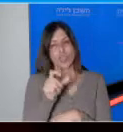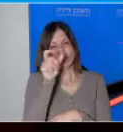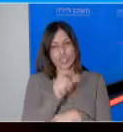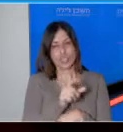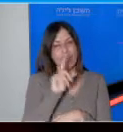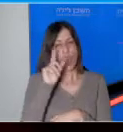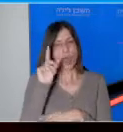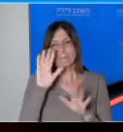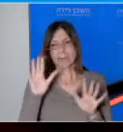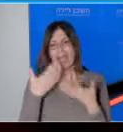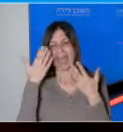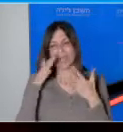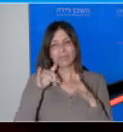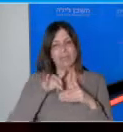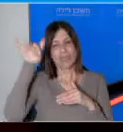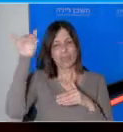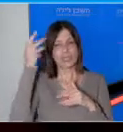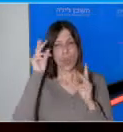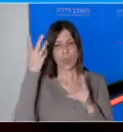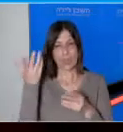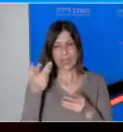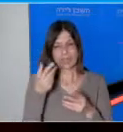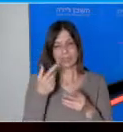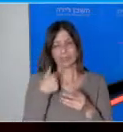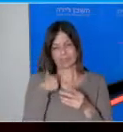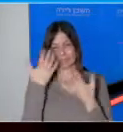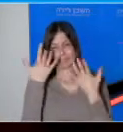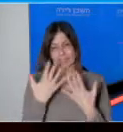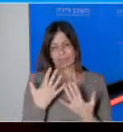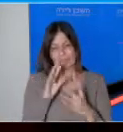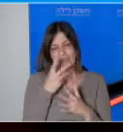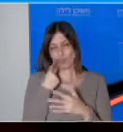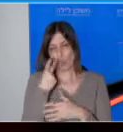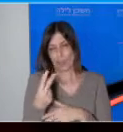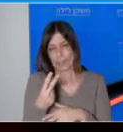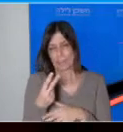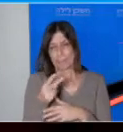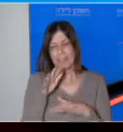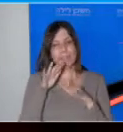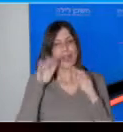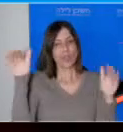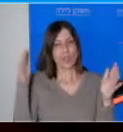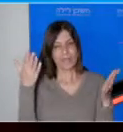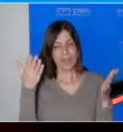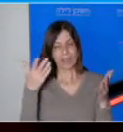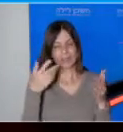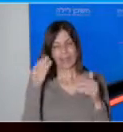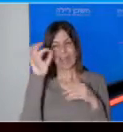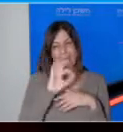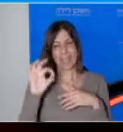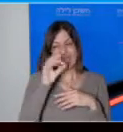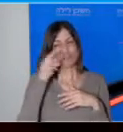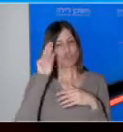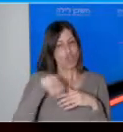לא ממהרים לצאת לחול. זאת אומרת, לפחות המספרים, מה שאנחנו רואים בנדבג, אז עדיין גם